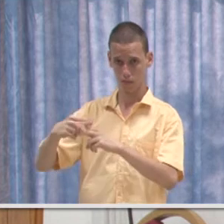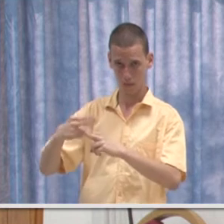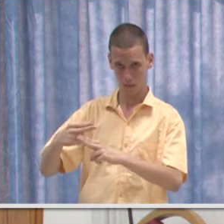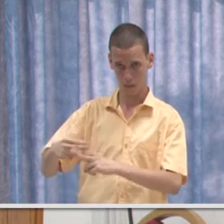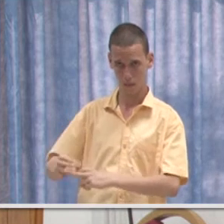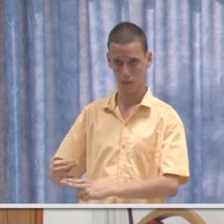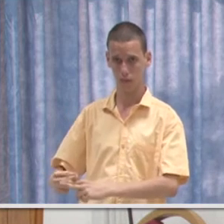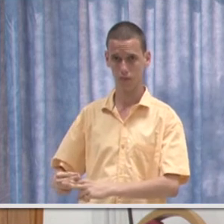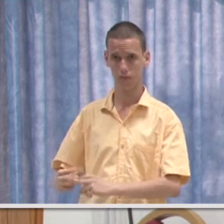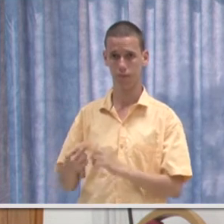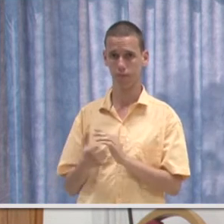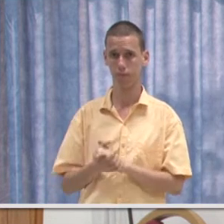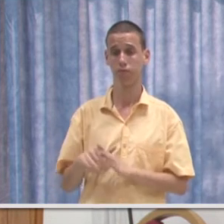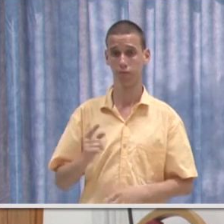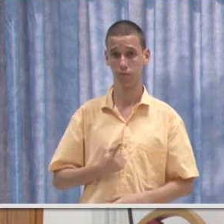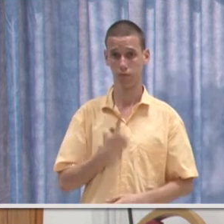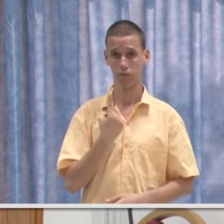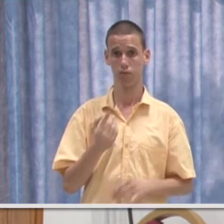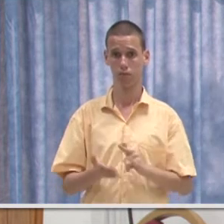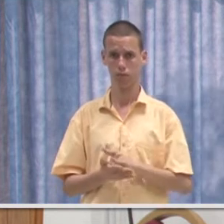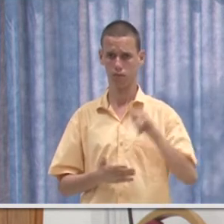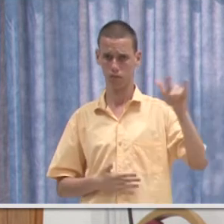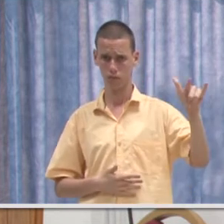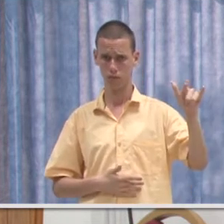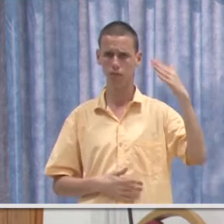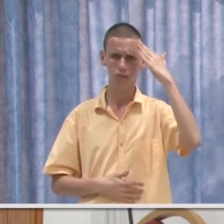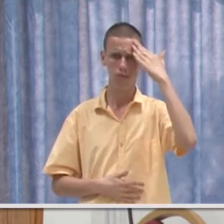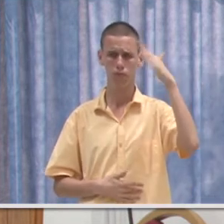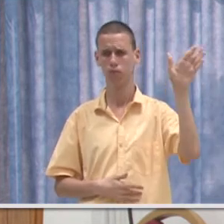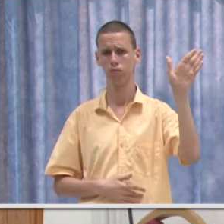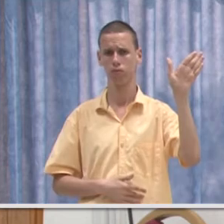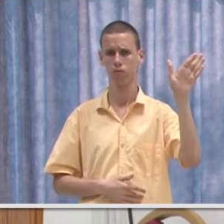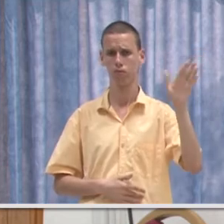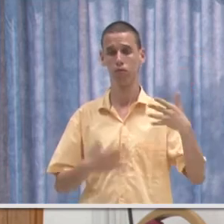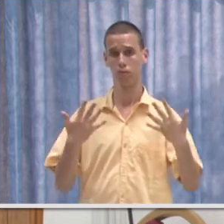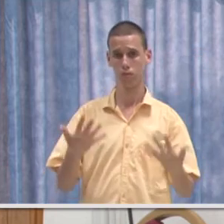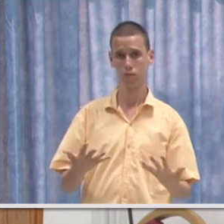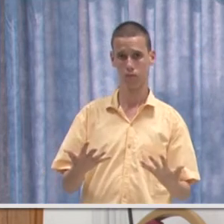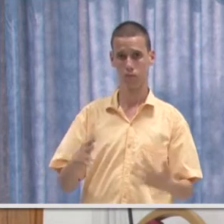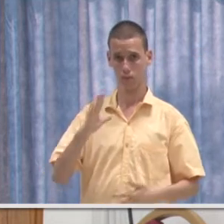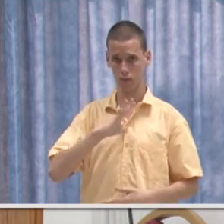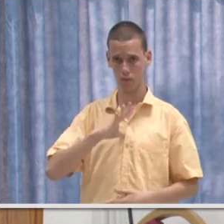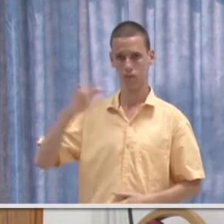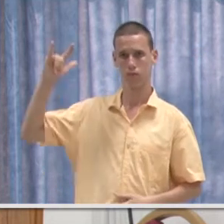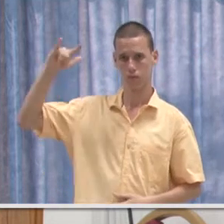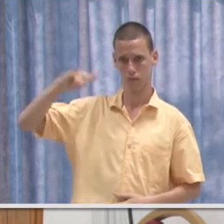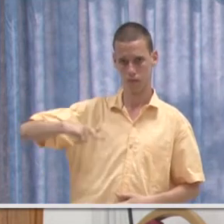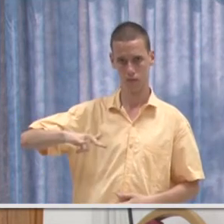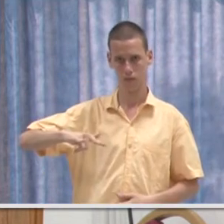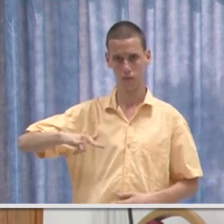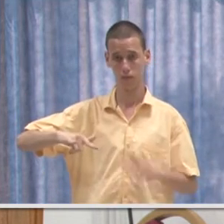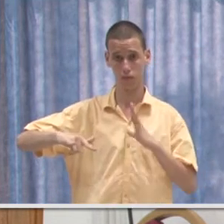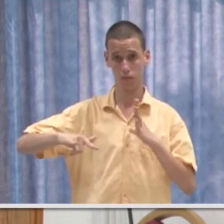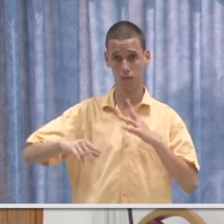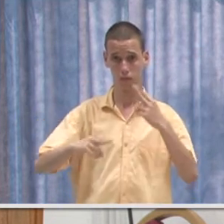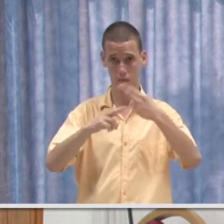privé. Les autres qui nous provide nous n'avons pas ça. So, après, les autres tiennent la liste, d'après mon comprend, les temps qui sont relatés